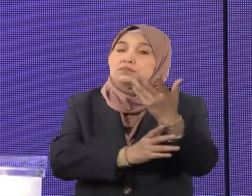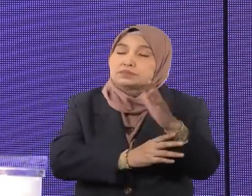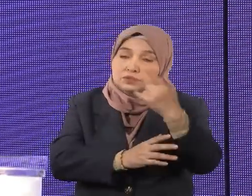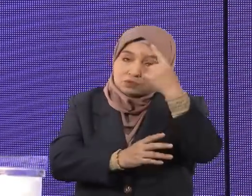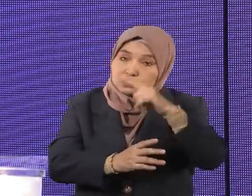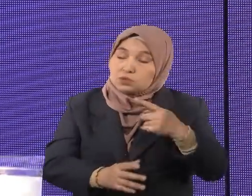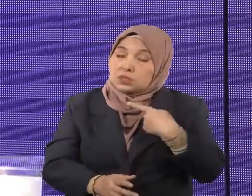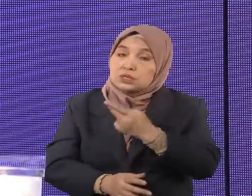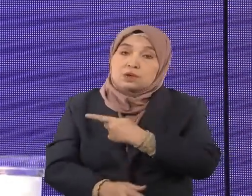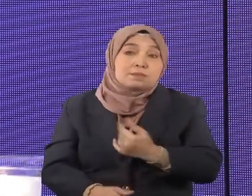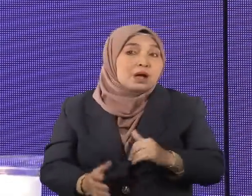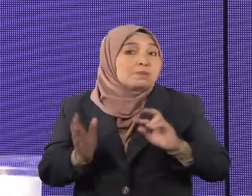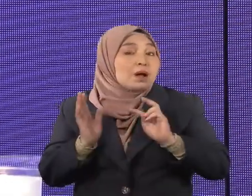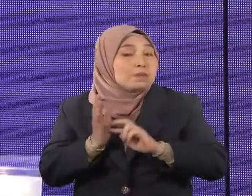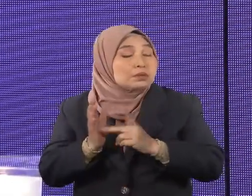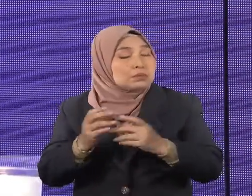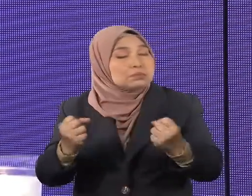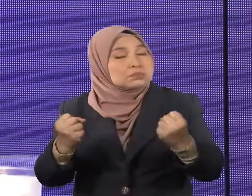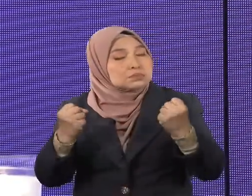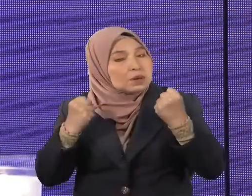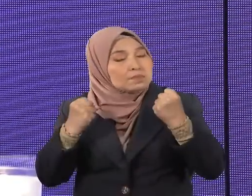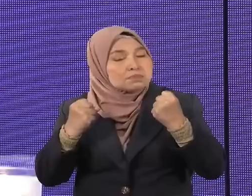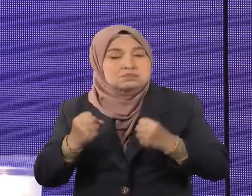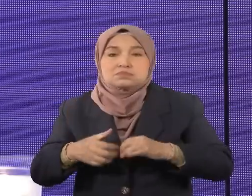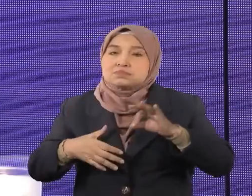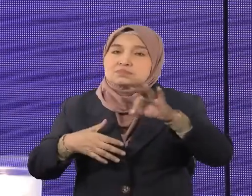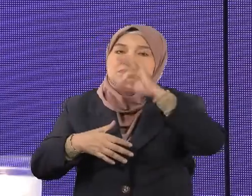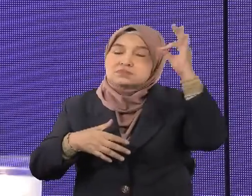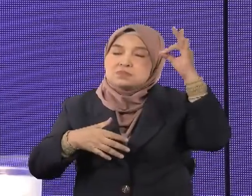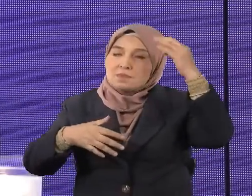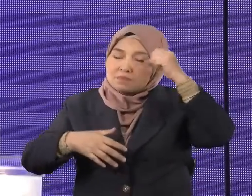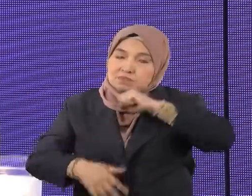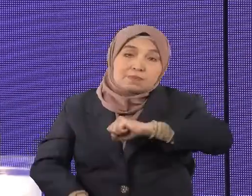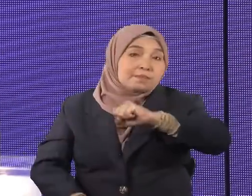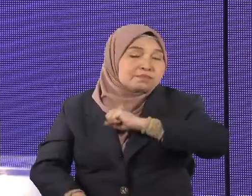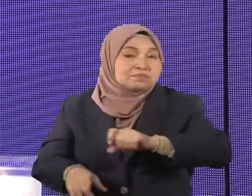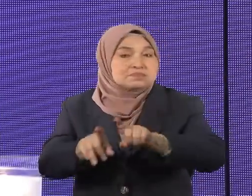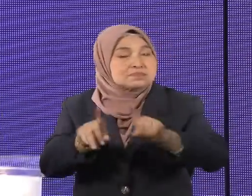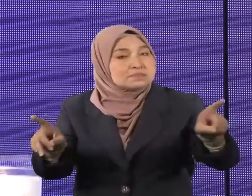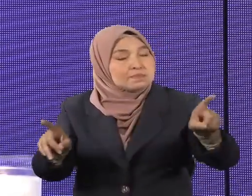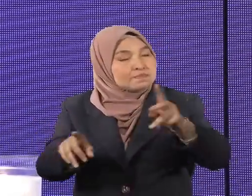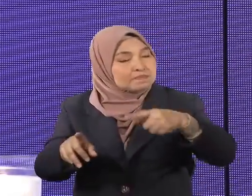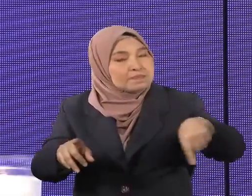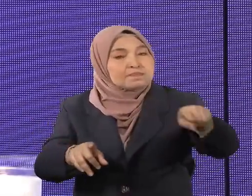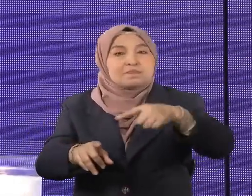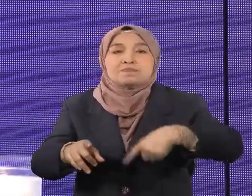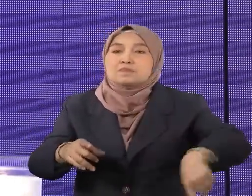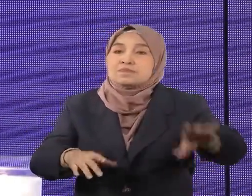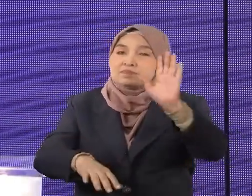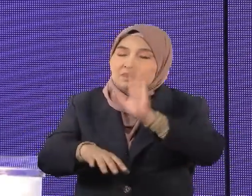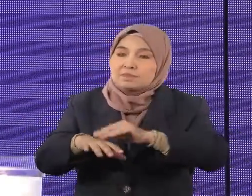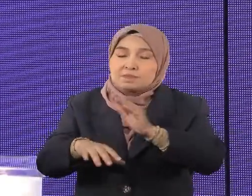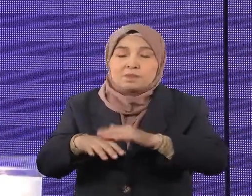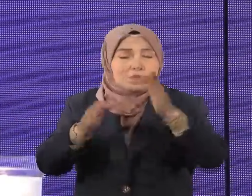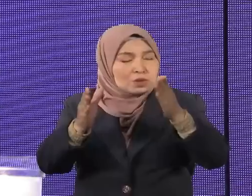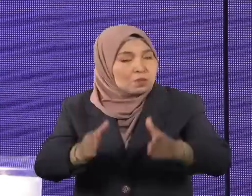untuk memaknai dan menguatkan azam semangat perjuangan kita, membezakan daripada mereka yang digelar innalladzina